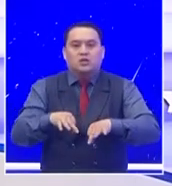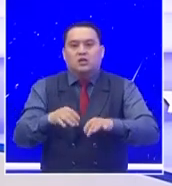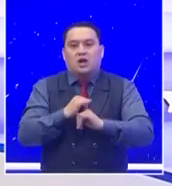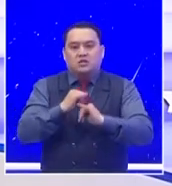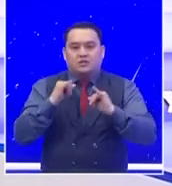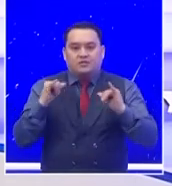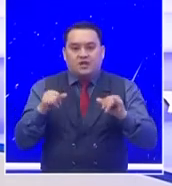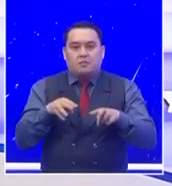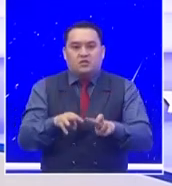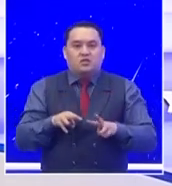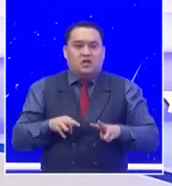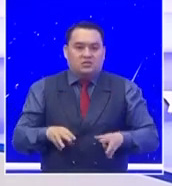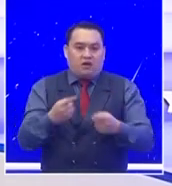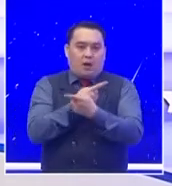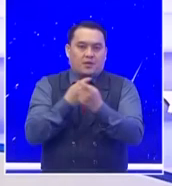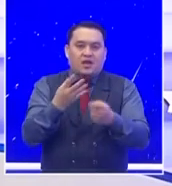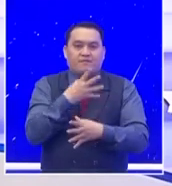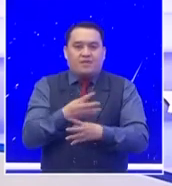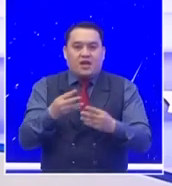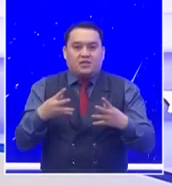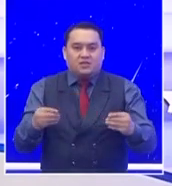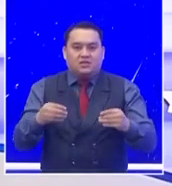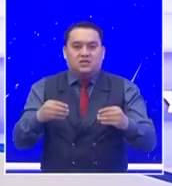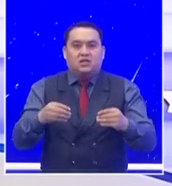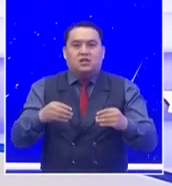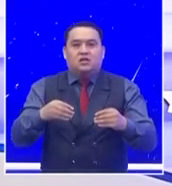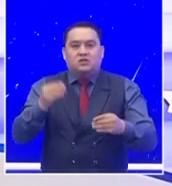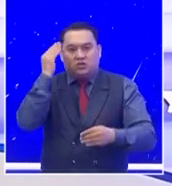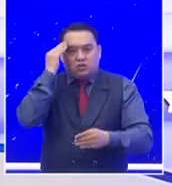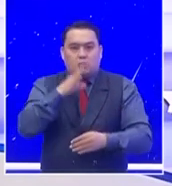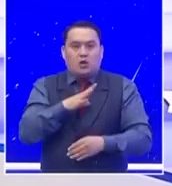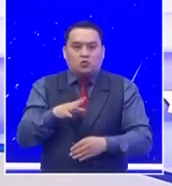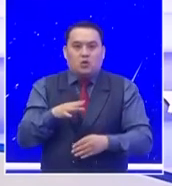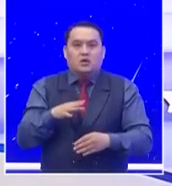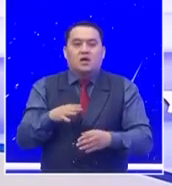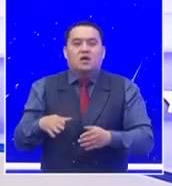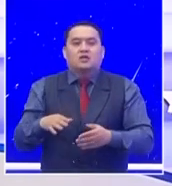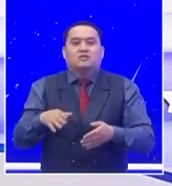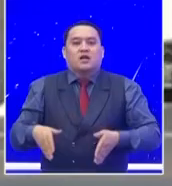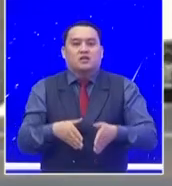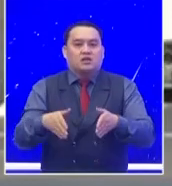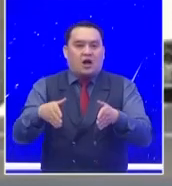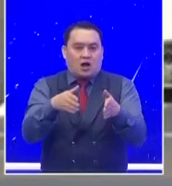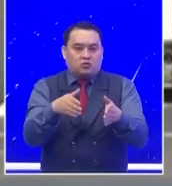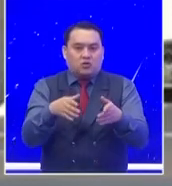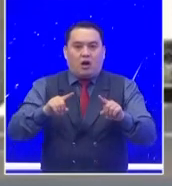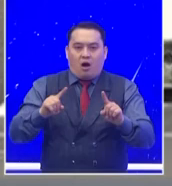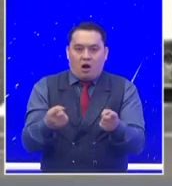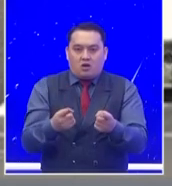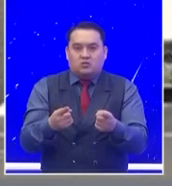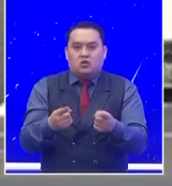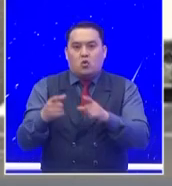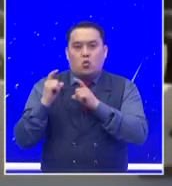инфраструктурного развития весенний период из-за снижения несущей способности конструктивных элементов трасс ограничено движение